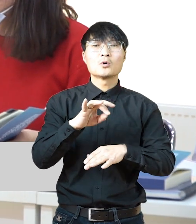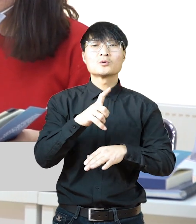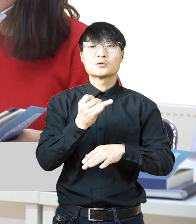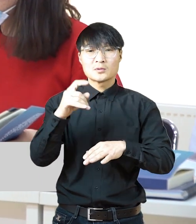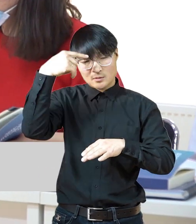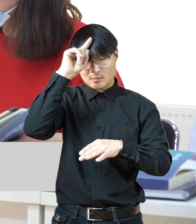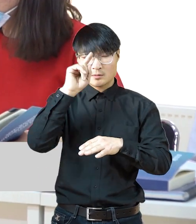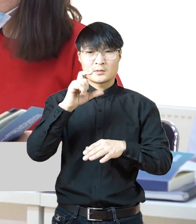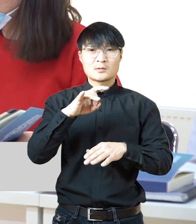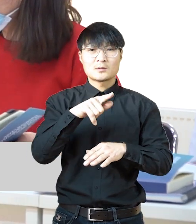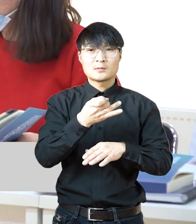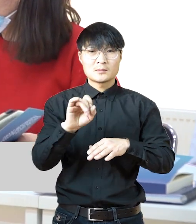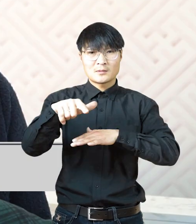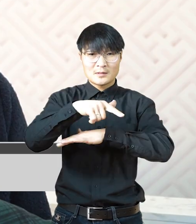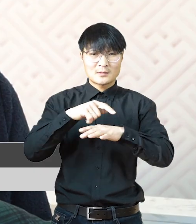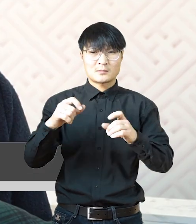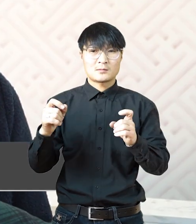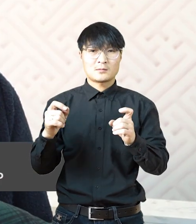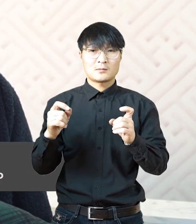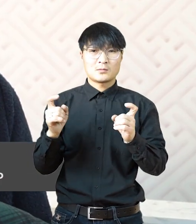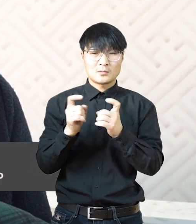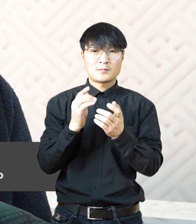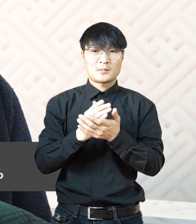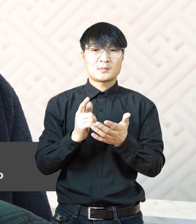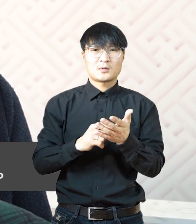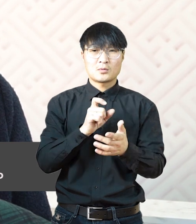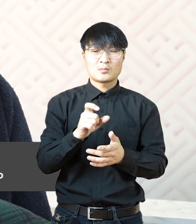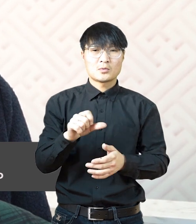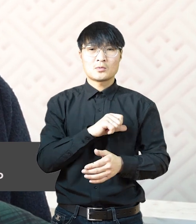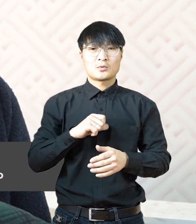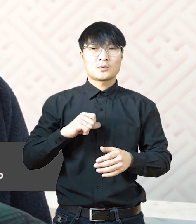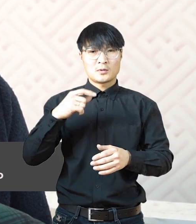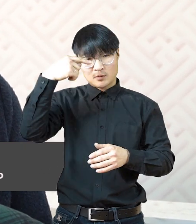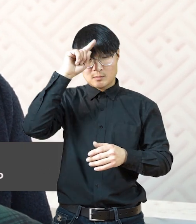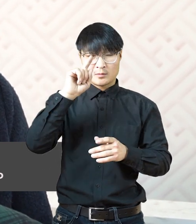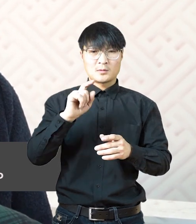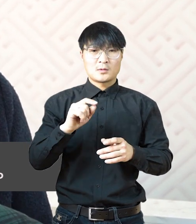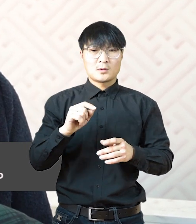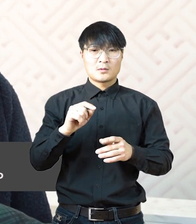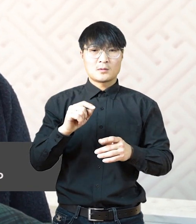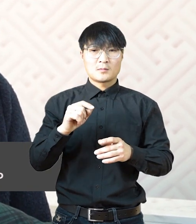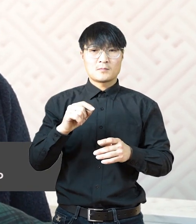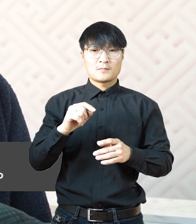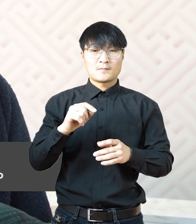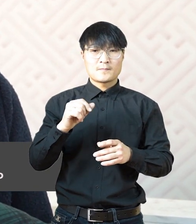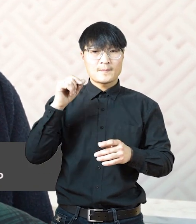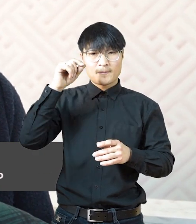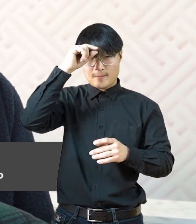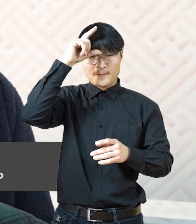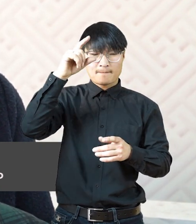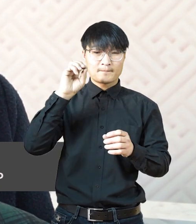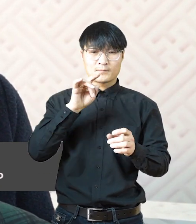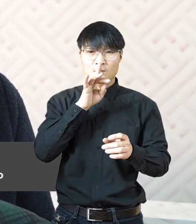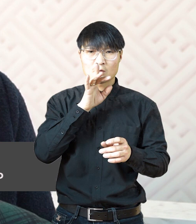болох нөхцөл бүрдүүлэхийг зорж байна. Хүмүүсийн уламжлалт одоо сэтгцийн талаарх буруу ойлголтыг одоо өөрчлөхөд яг гин